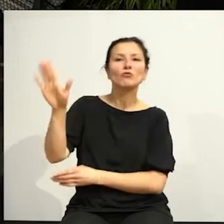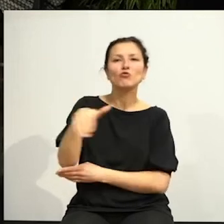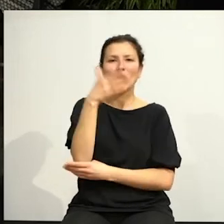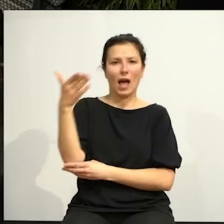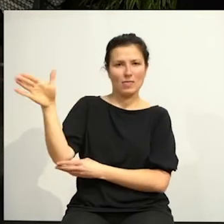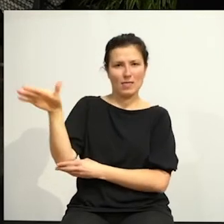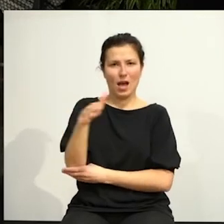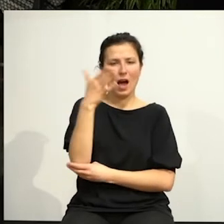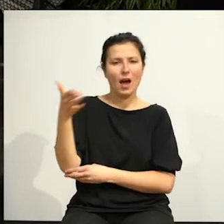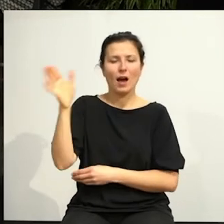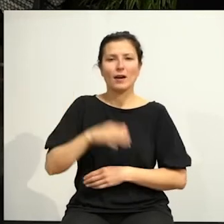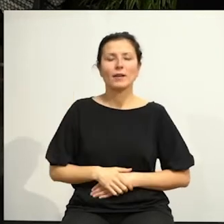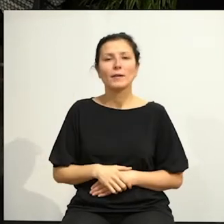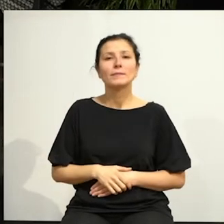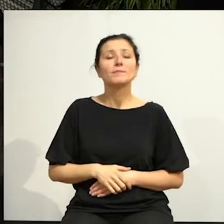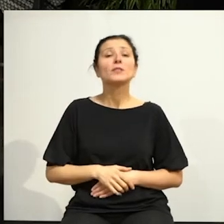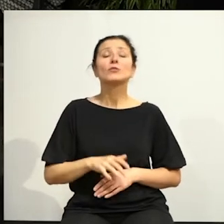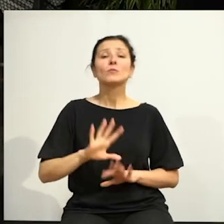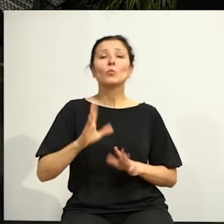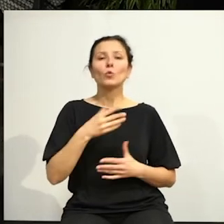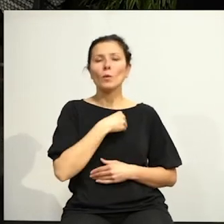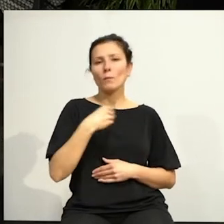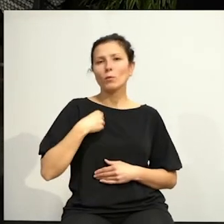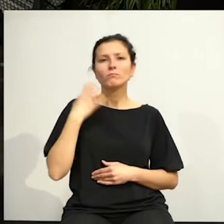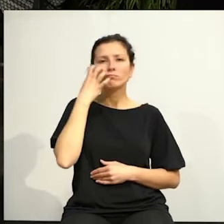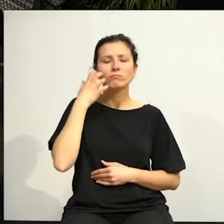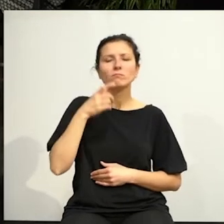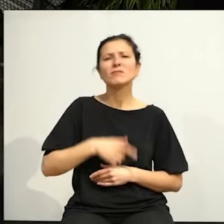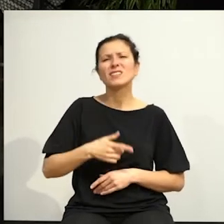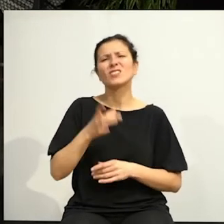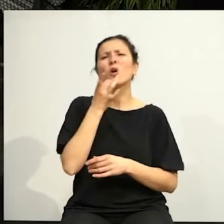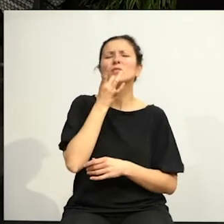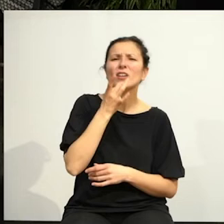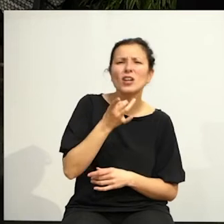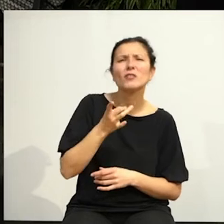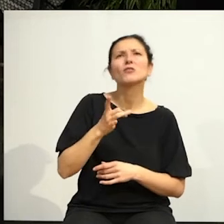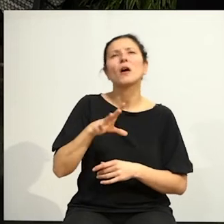romantyzmu, który bywa oskarżany o mesjanizm, o to, że